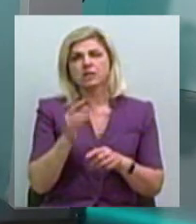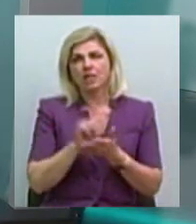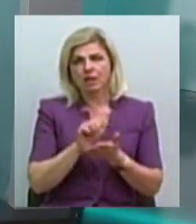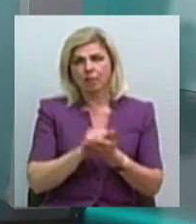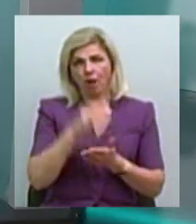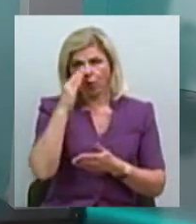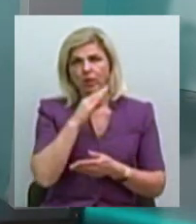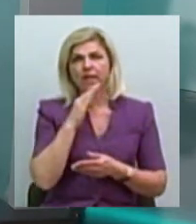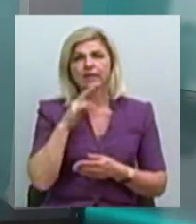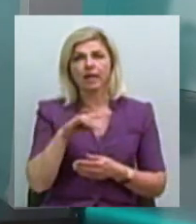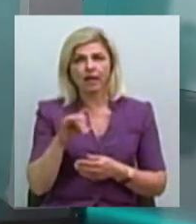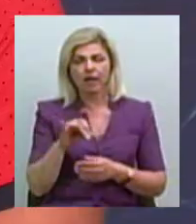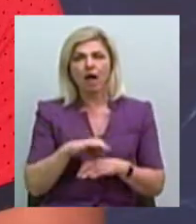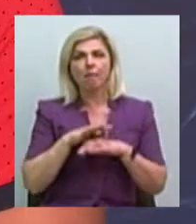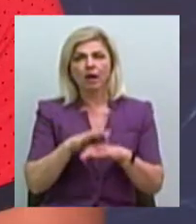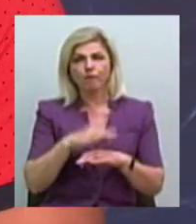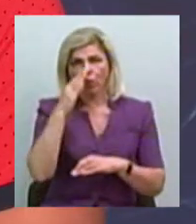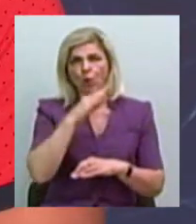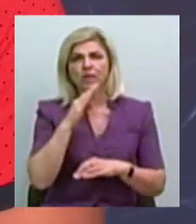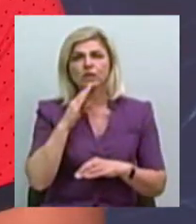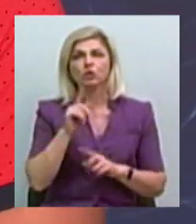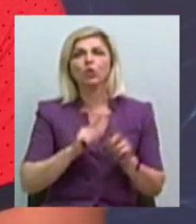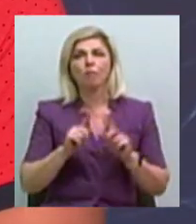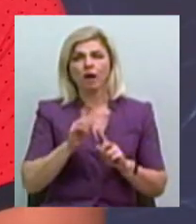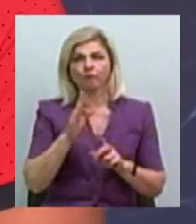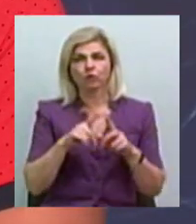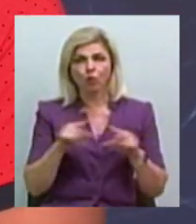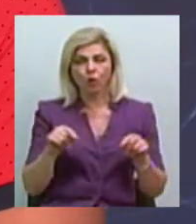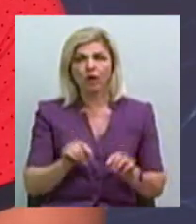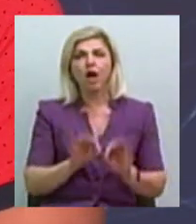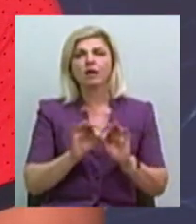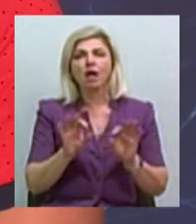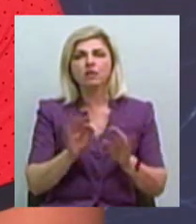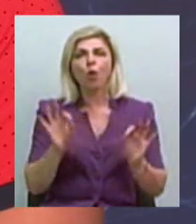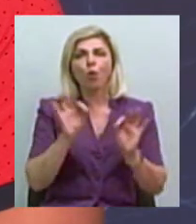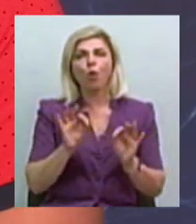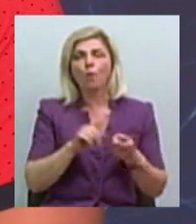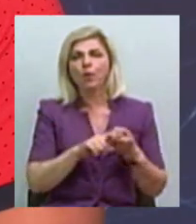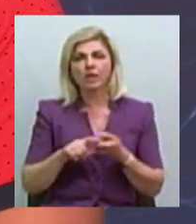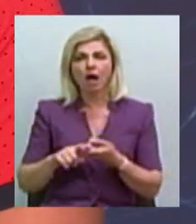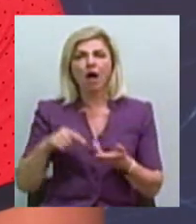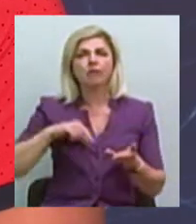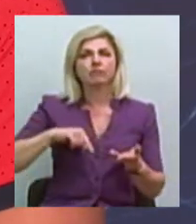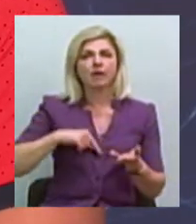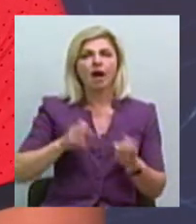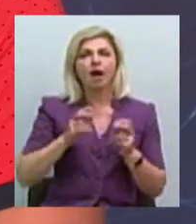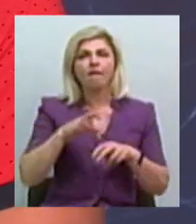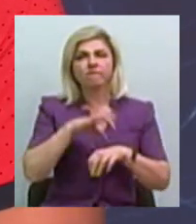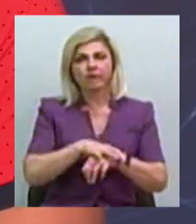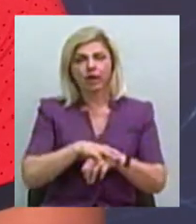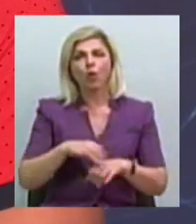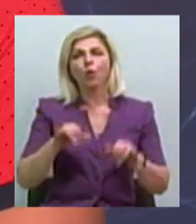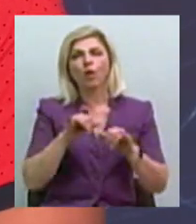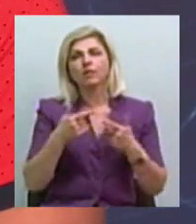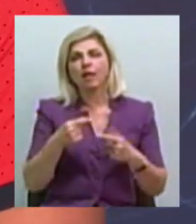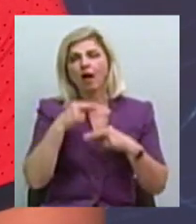Мы проводим родительские собрания в школах, рассказываем родителям о последствиях, о признаках, как выявить, где можно обратить.